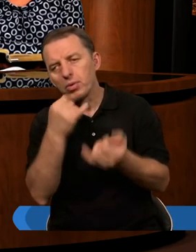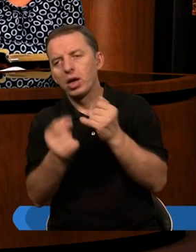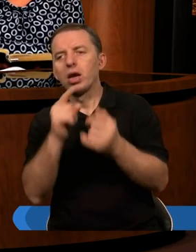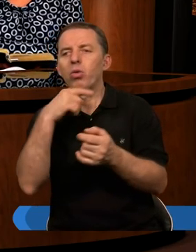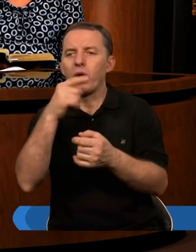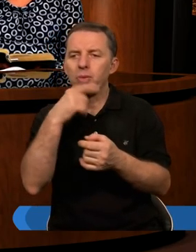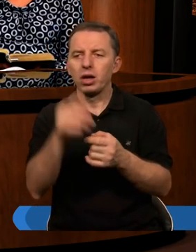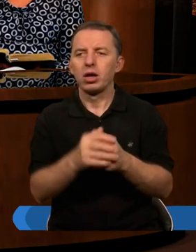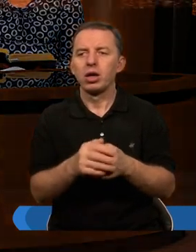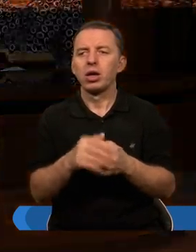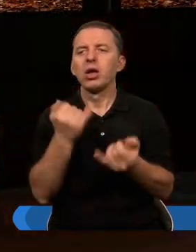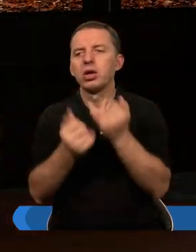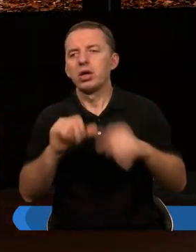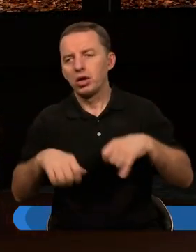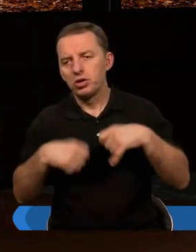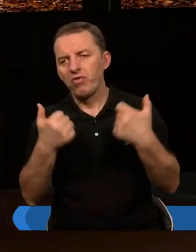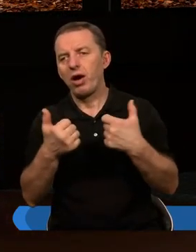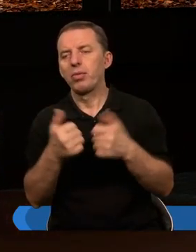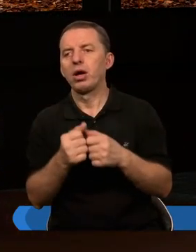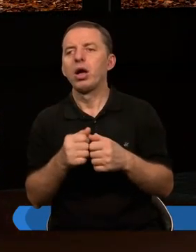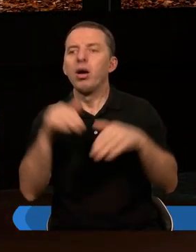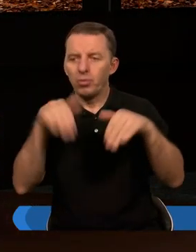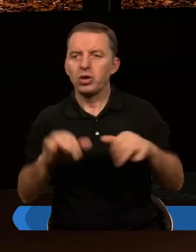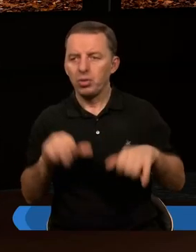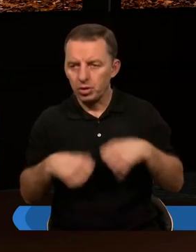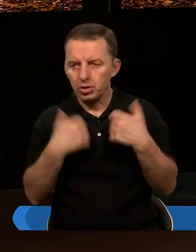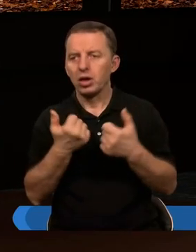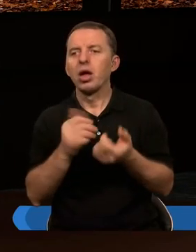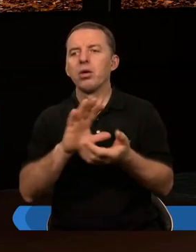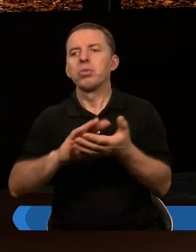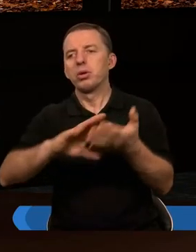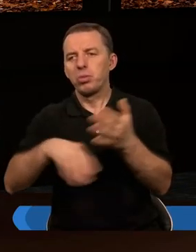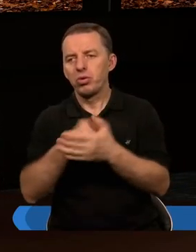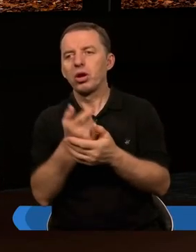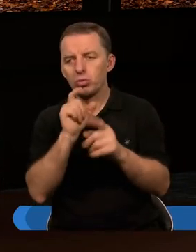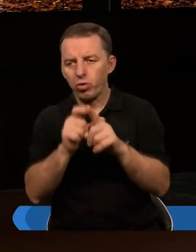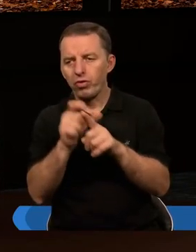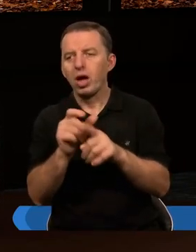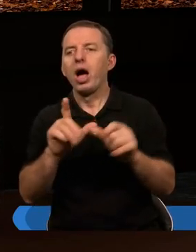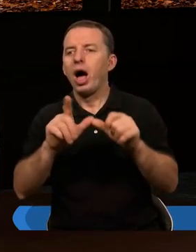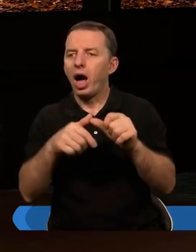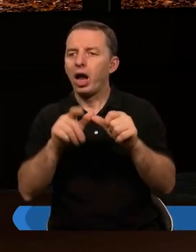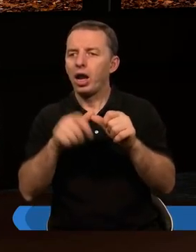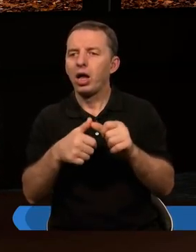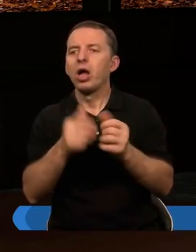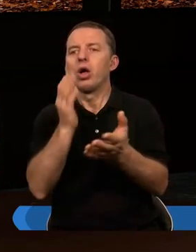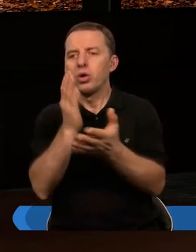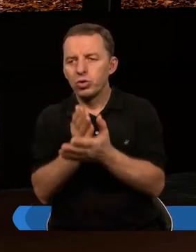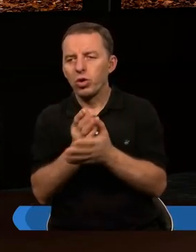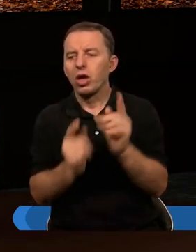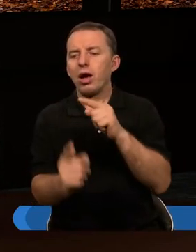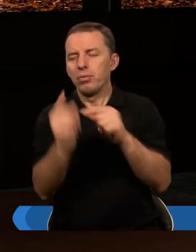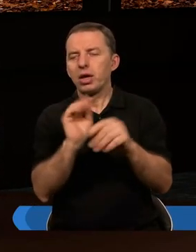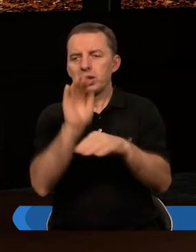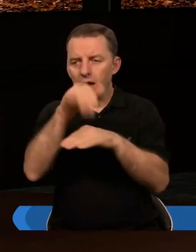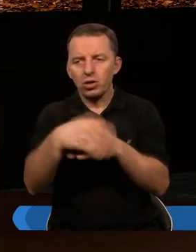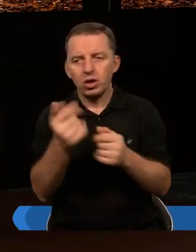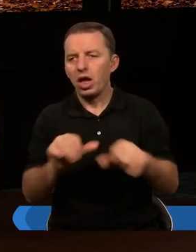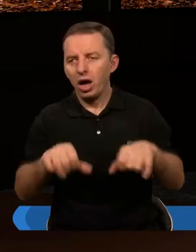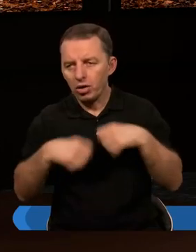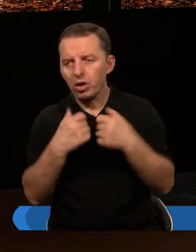kłamaliśmy, jeśli się gniewamy. Możemy się gniewać, tak jak pisze Słowo Boże, ale już przed zachodem, żebyśmy się nie